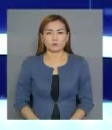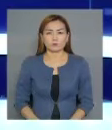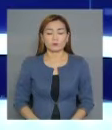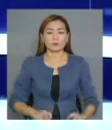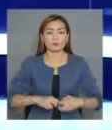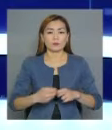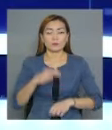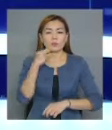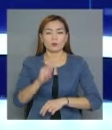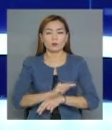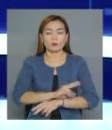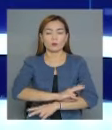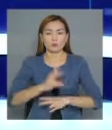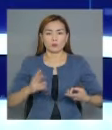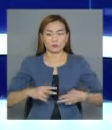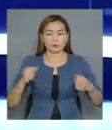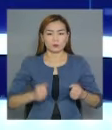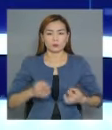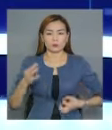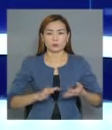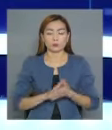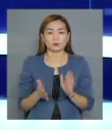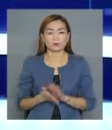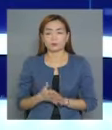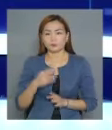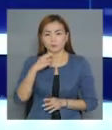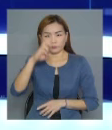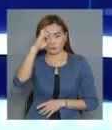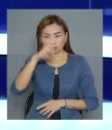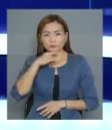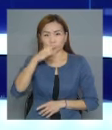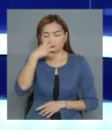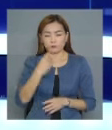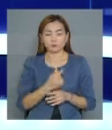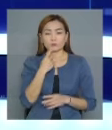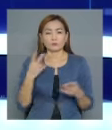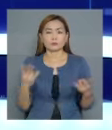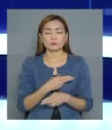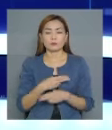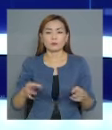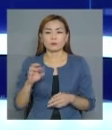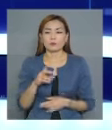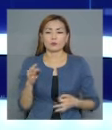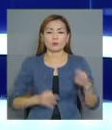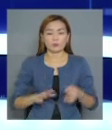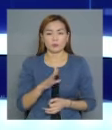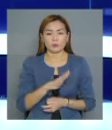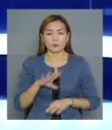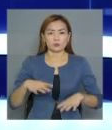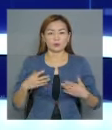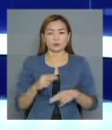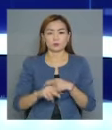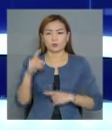проблема Проблема качественного осуществления правосудия в судебной системе на государственном языке с такой Темой в областном суде прошла